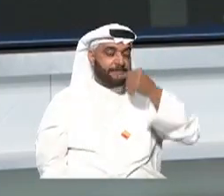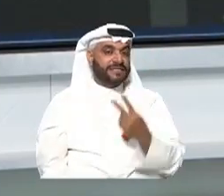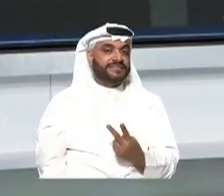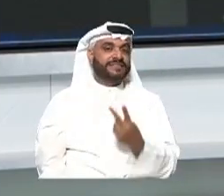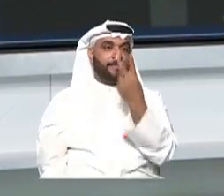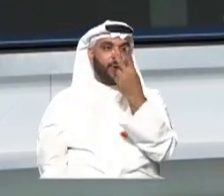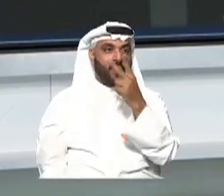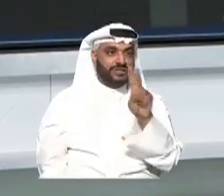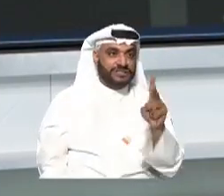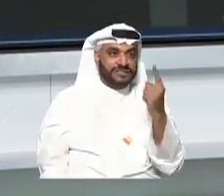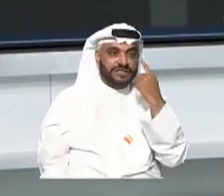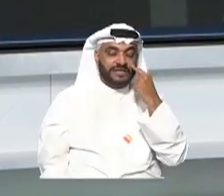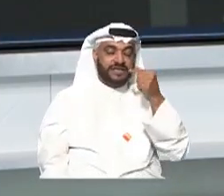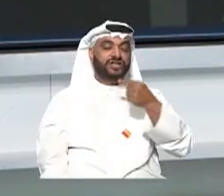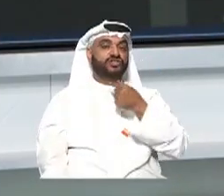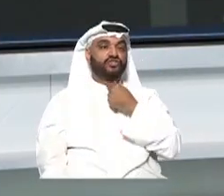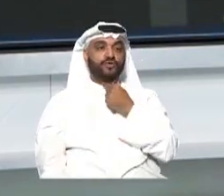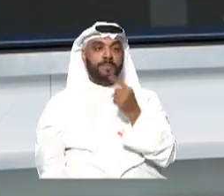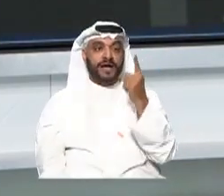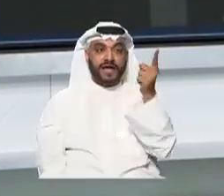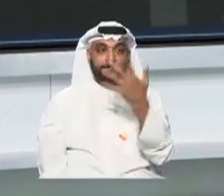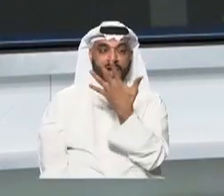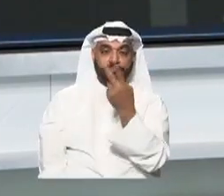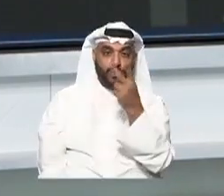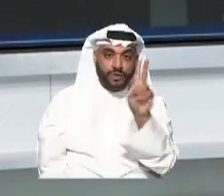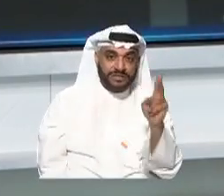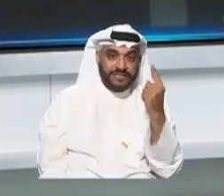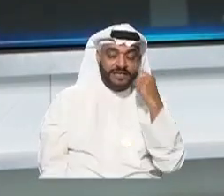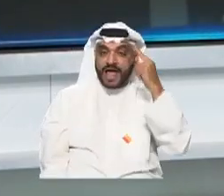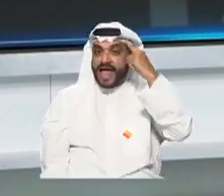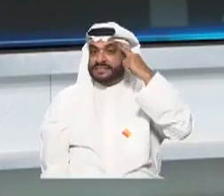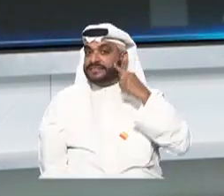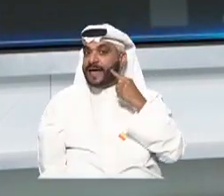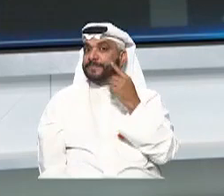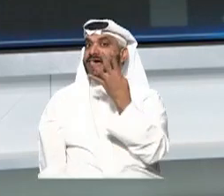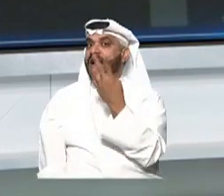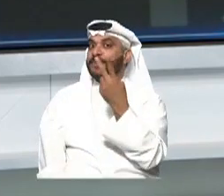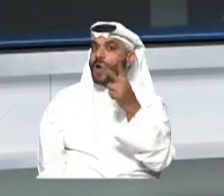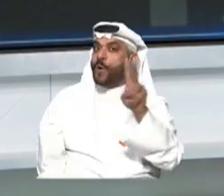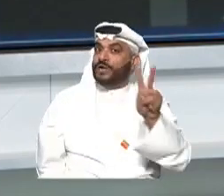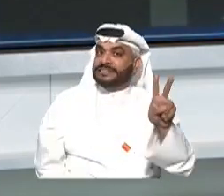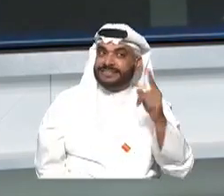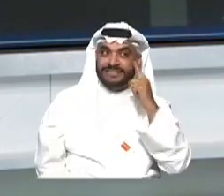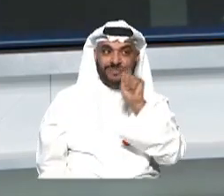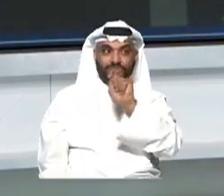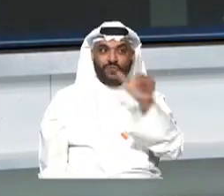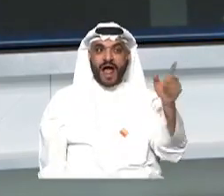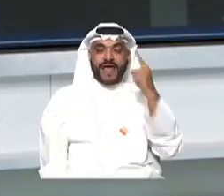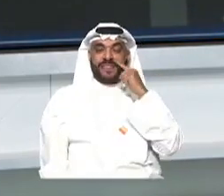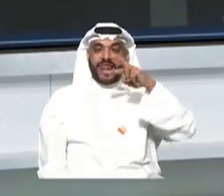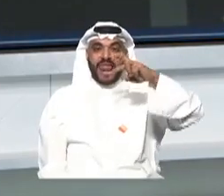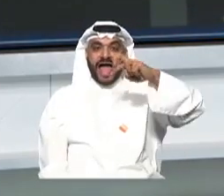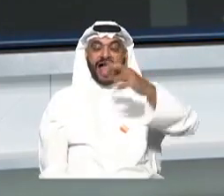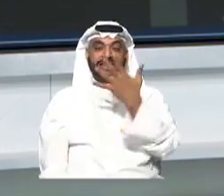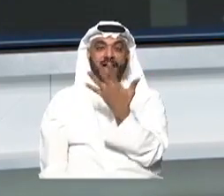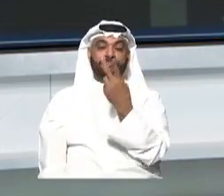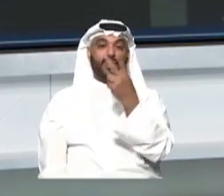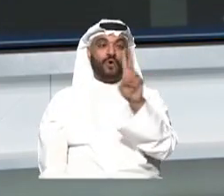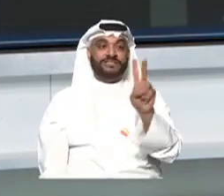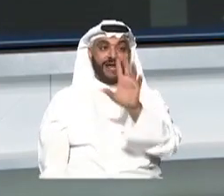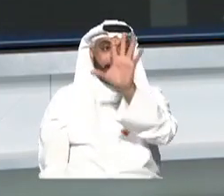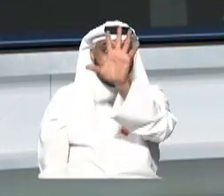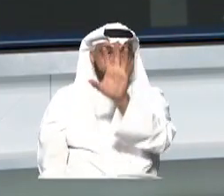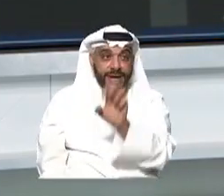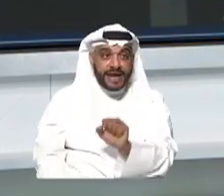تتراجع تدريجيا مع قلبة الهواء إلى شمالي غربي يوم الخميس، واعتدال في درجات الحرارة 27 العظمى والصغرى 17، والهواء